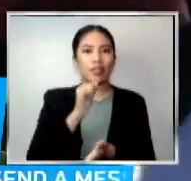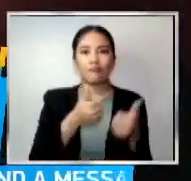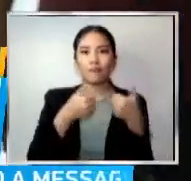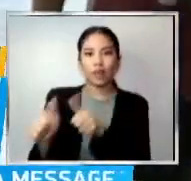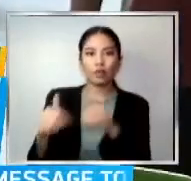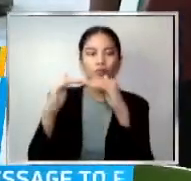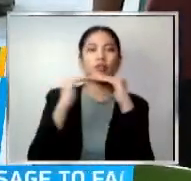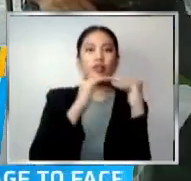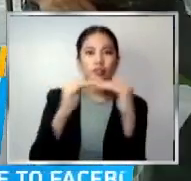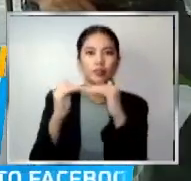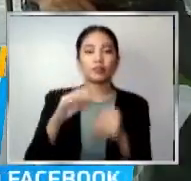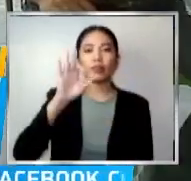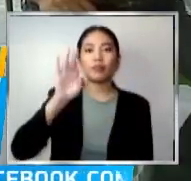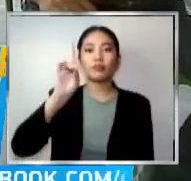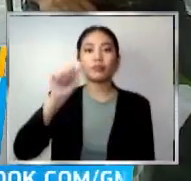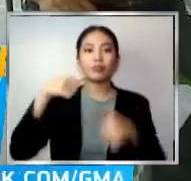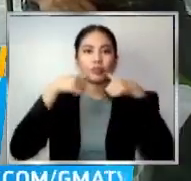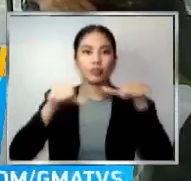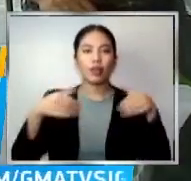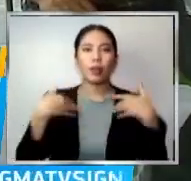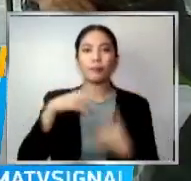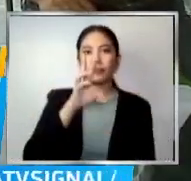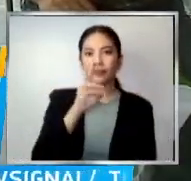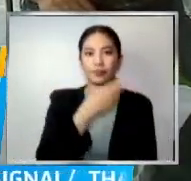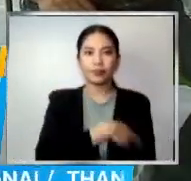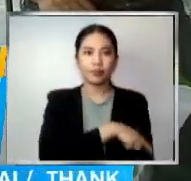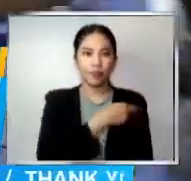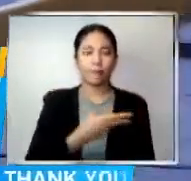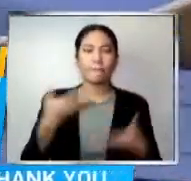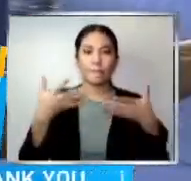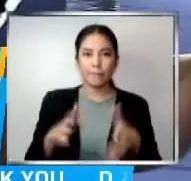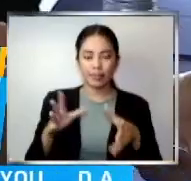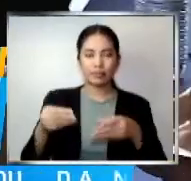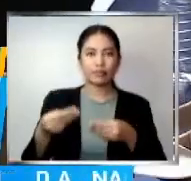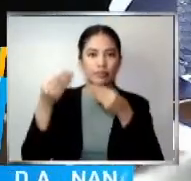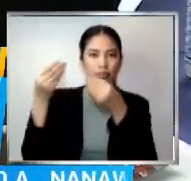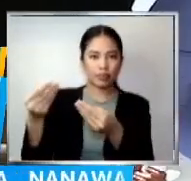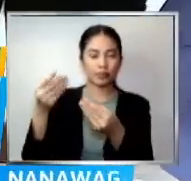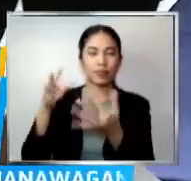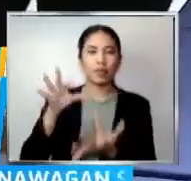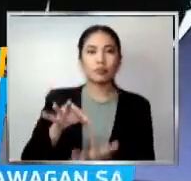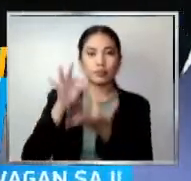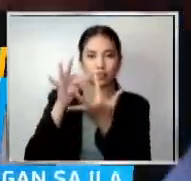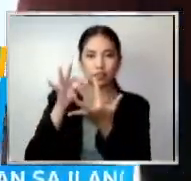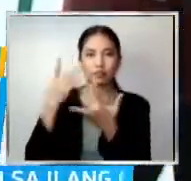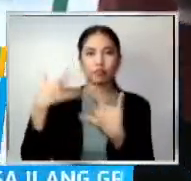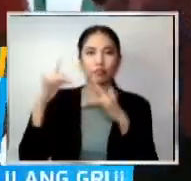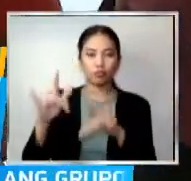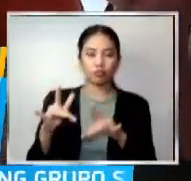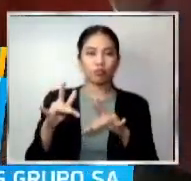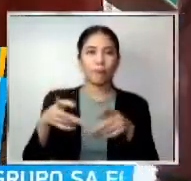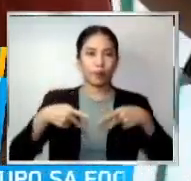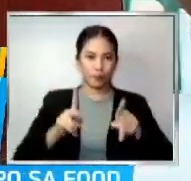naman ng FDA na mayroon ng 6 na mga ospital na nabigyan ng compassionate special permit para irekomenda ang ivermectin bilang